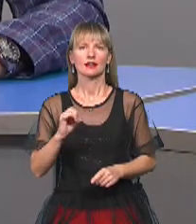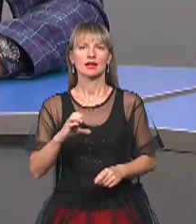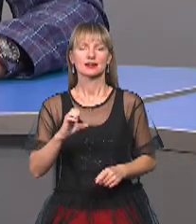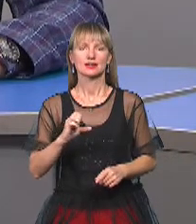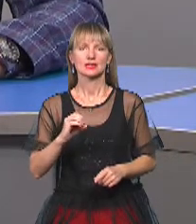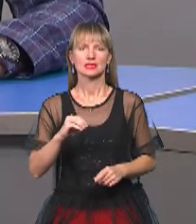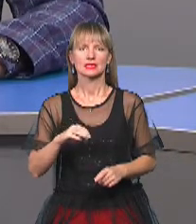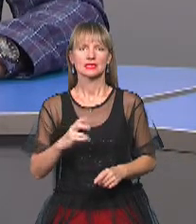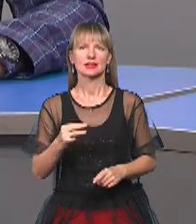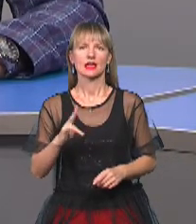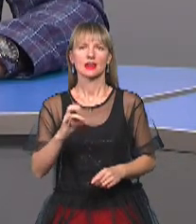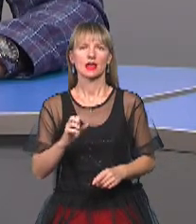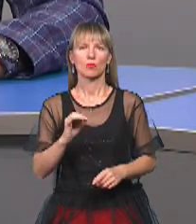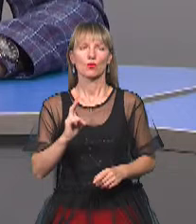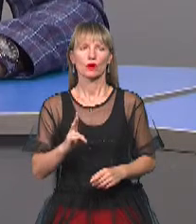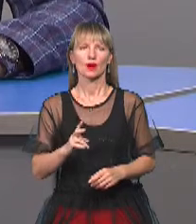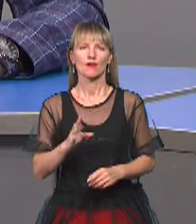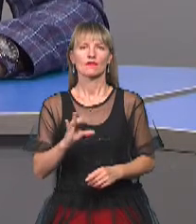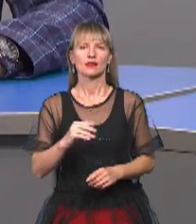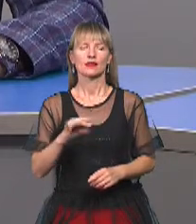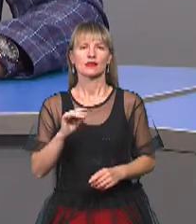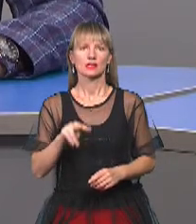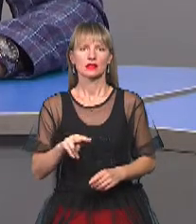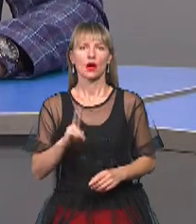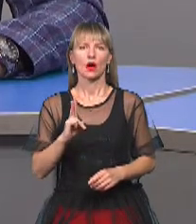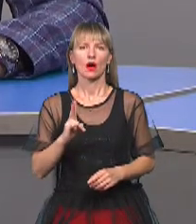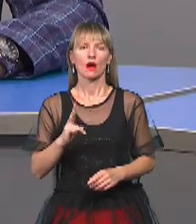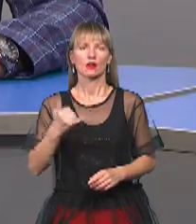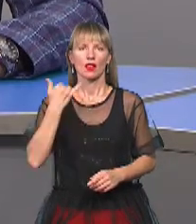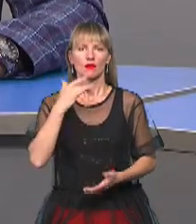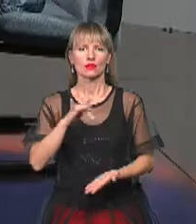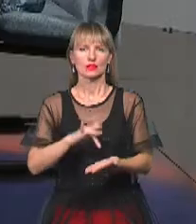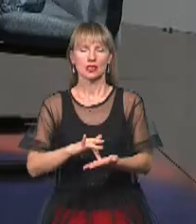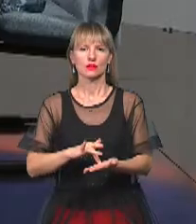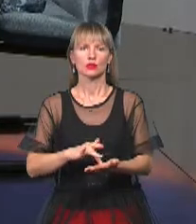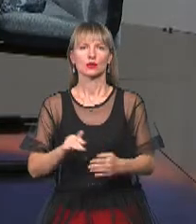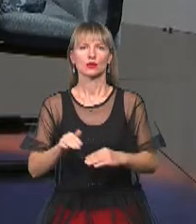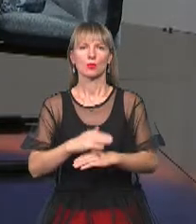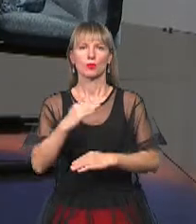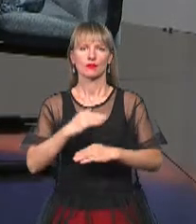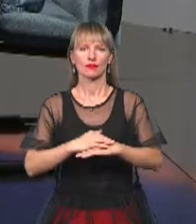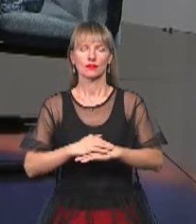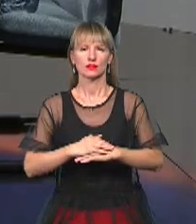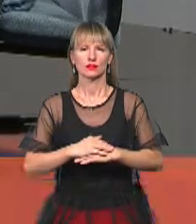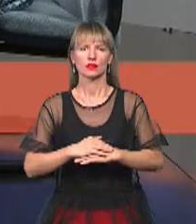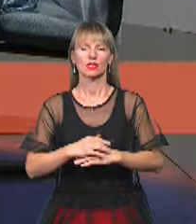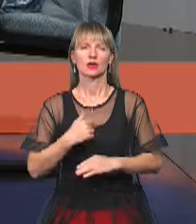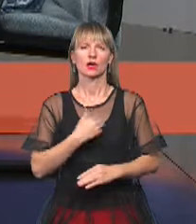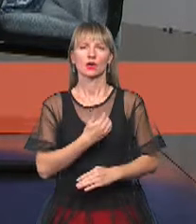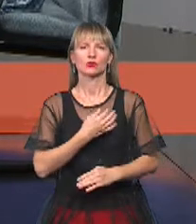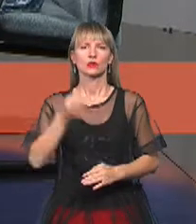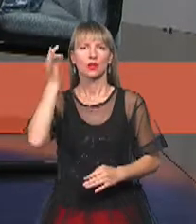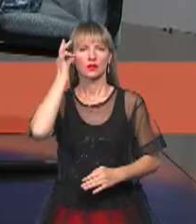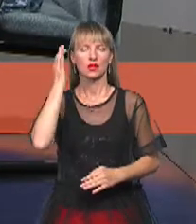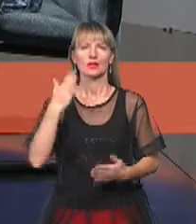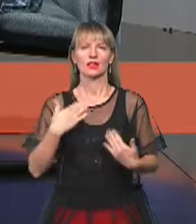відділу аналітики та контролю звернень контакт-центру 1580. Добрий вечір. Добрий вечір, пані Анастасія. І я хочу